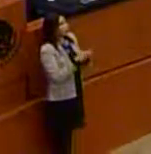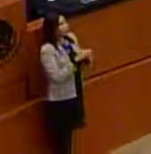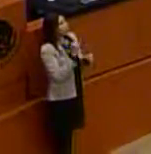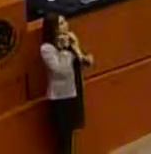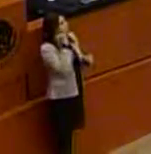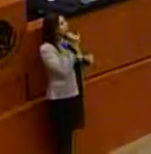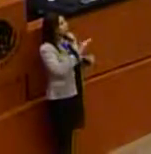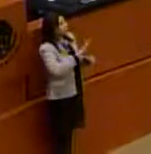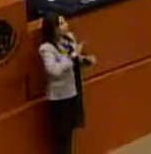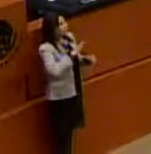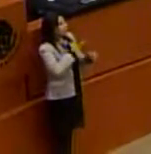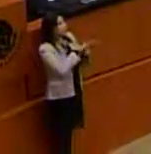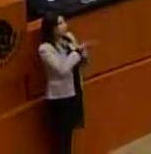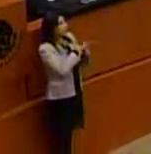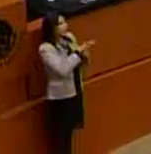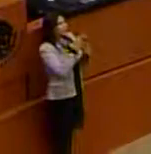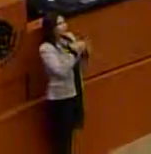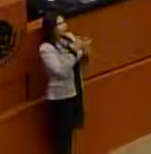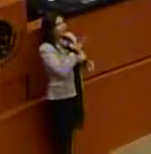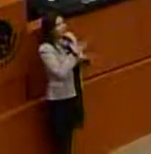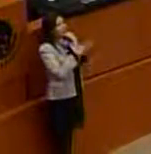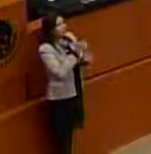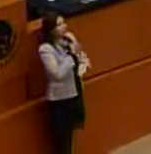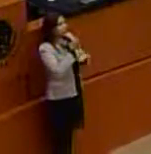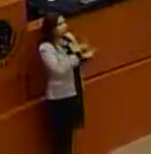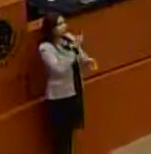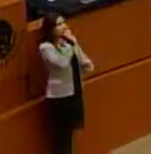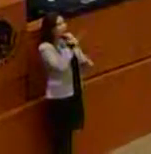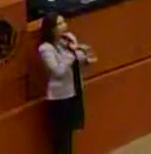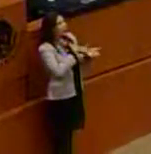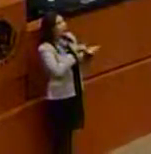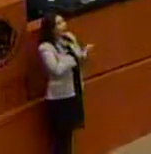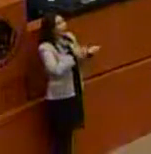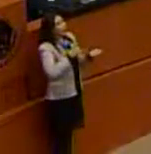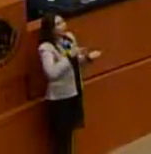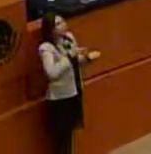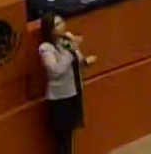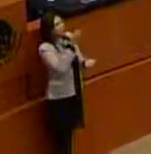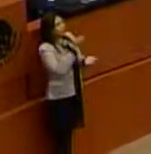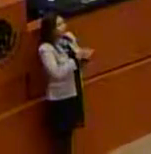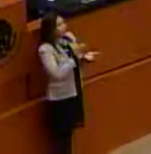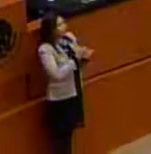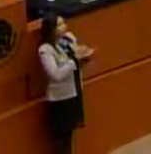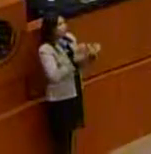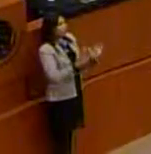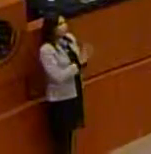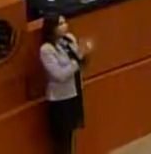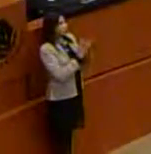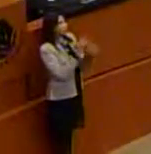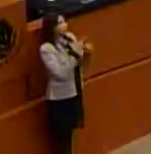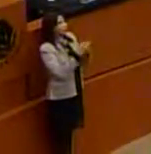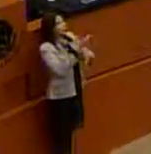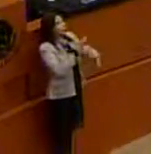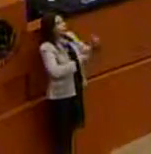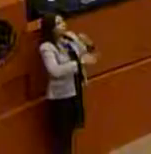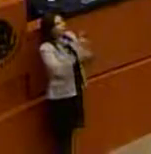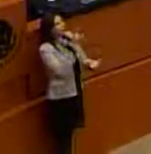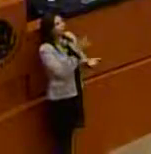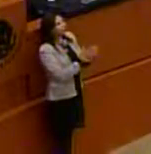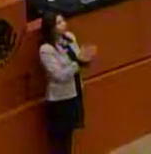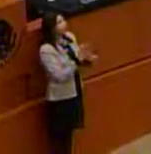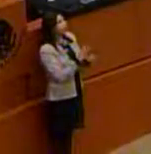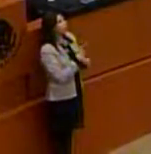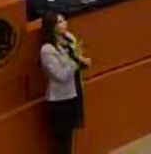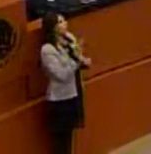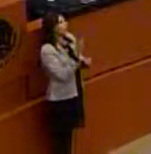l'économie. Et si nos entreprises peuvent réaliser une production compétitive sur les marchés, c'est uniquement parce qu'elles peuvent bénéficier du